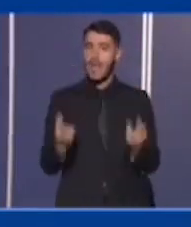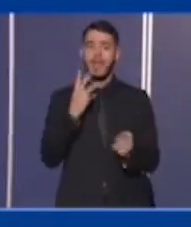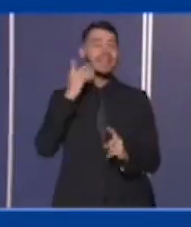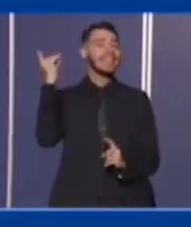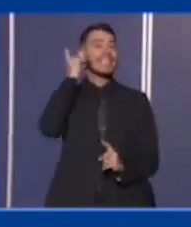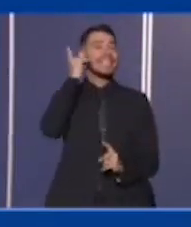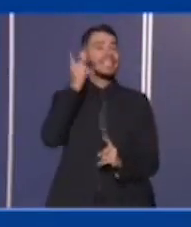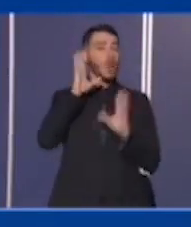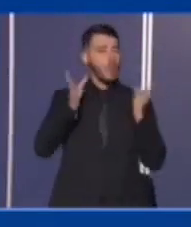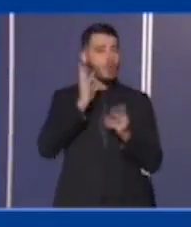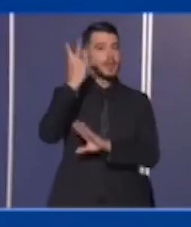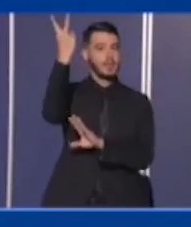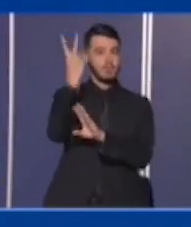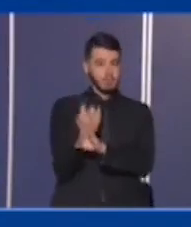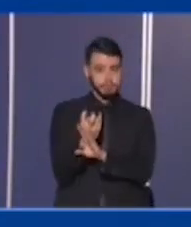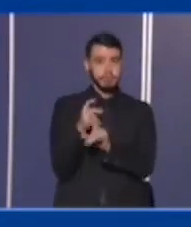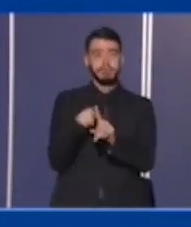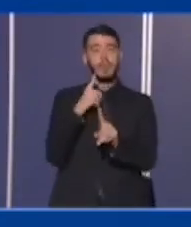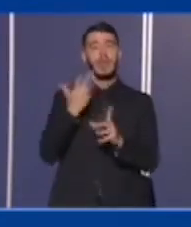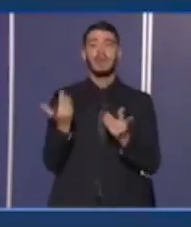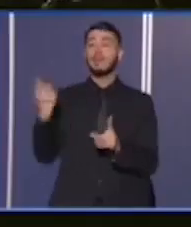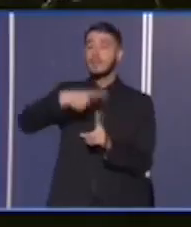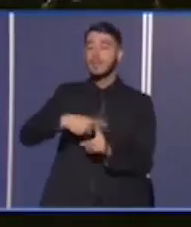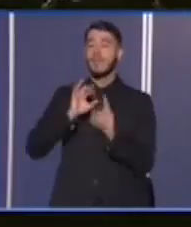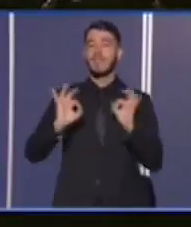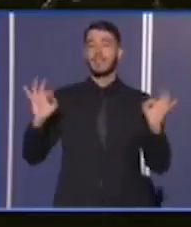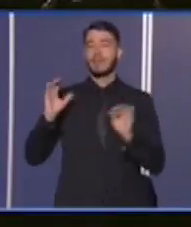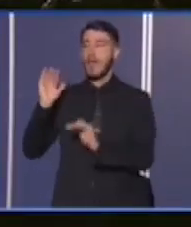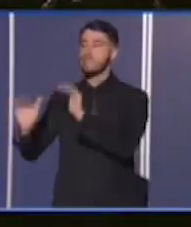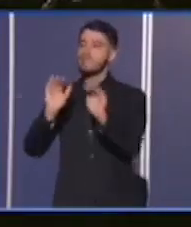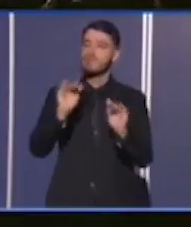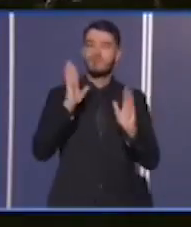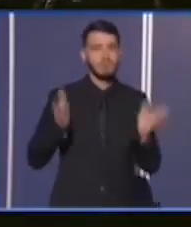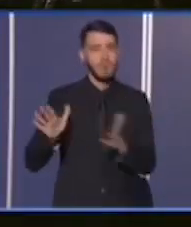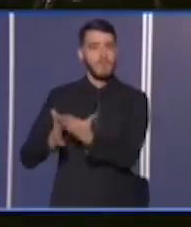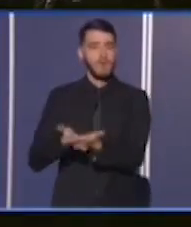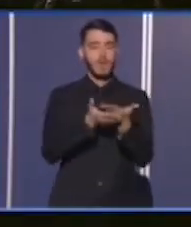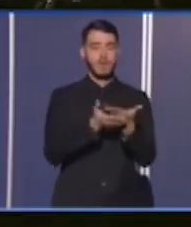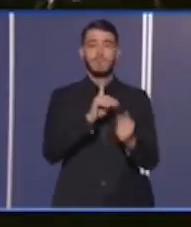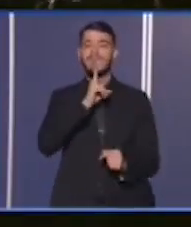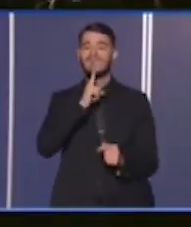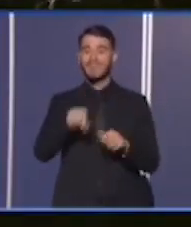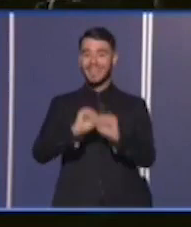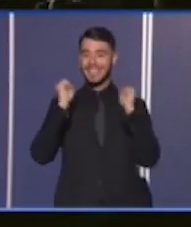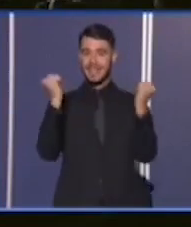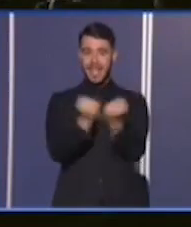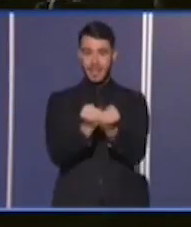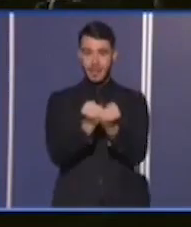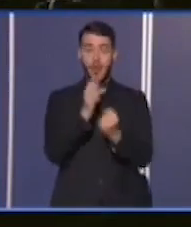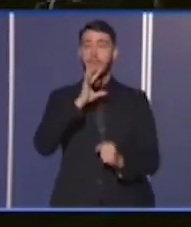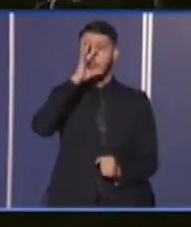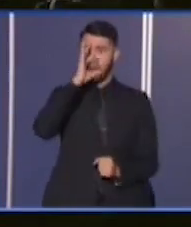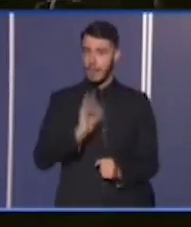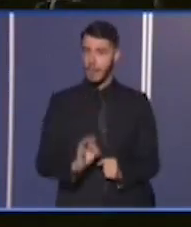κάθε περίπτωση υπάρχουν συνεργάτες μας που μπορούν να βοηθήσουν. Θα διαπιστώσετε επίσης ότι το συνεδρίο μας είναι αρκετά φιλικό προς το